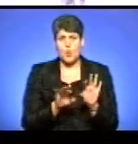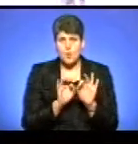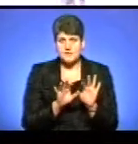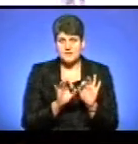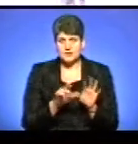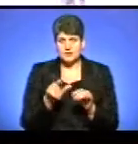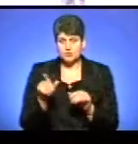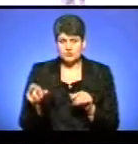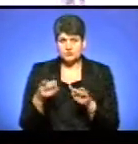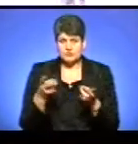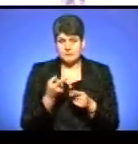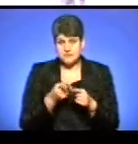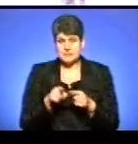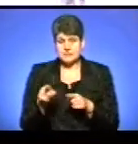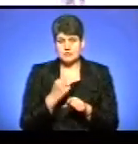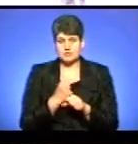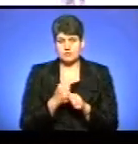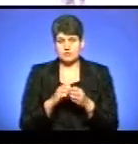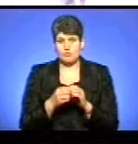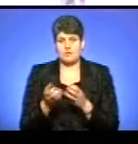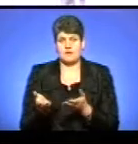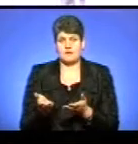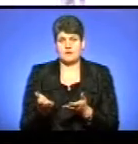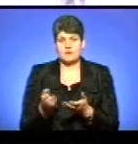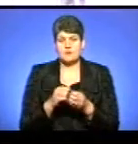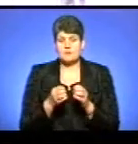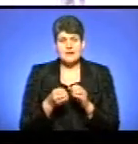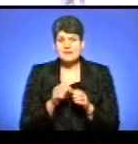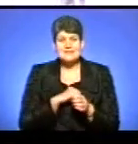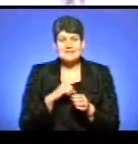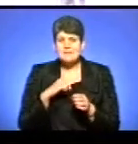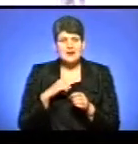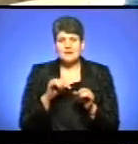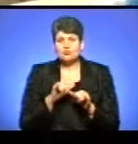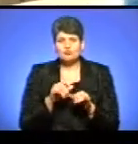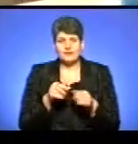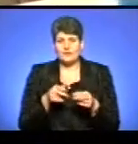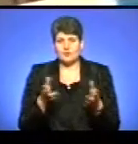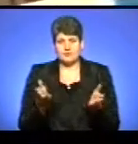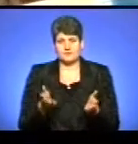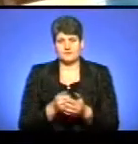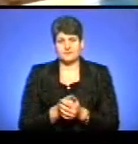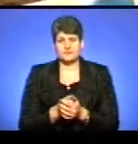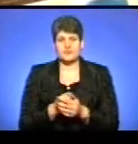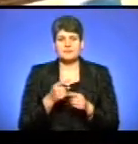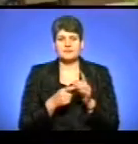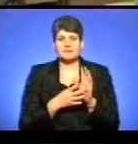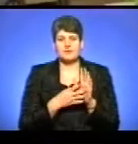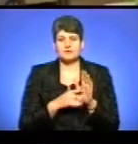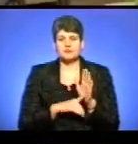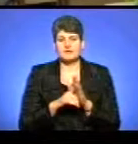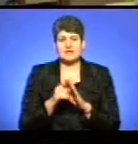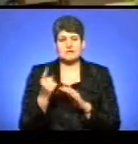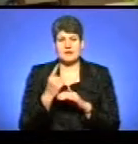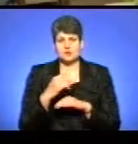об'яснити людям, що треба то зробити, ту проблему. А проблема сама нікуди вона не дінеться. О пів на дев'яту розпочинається